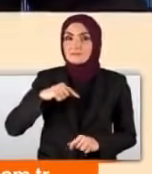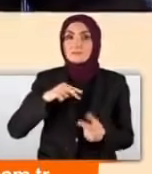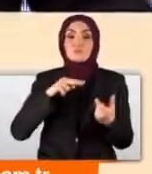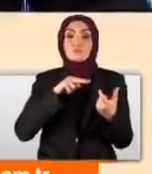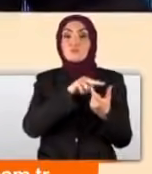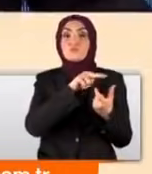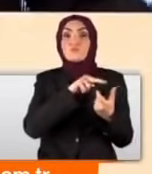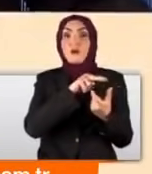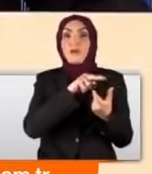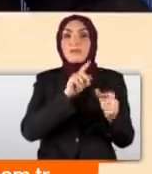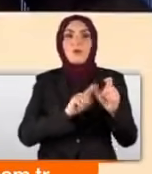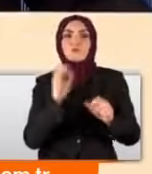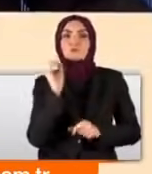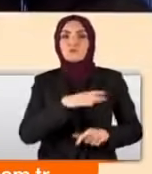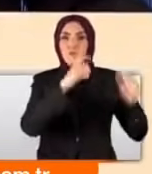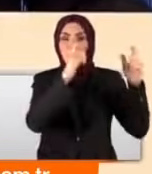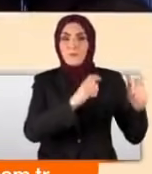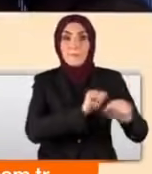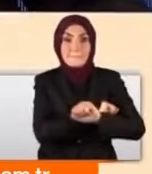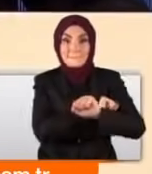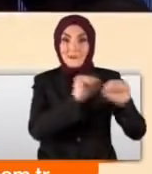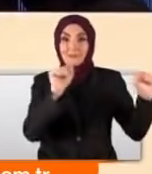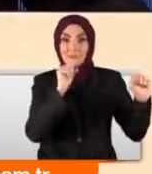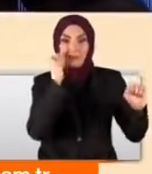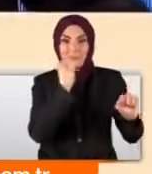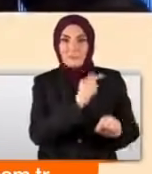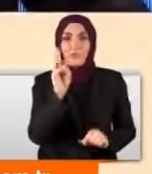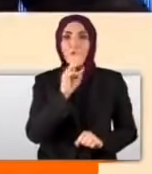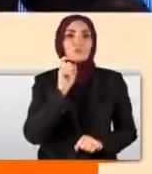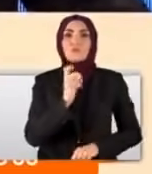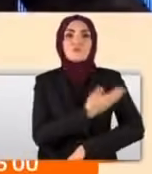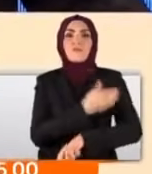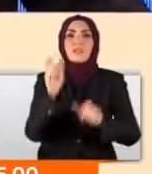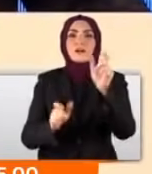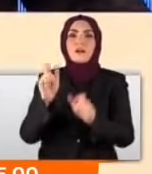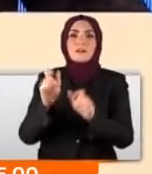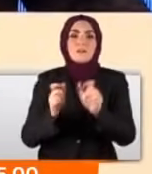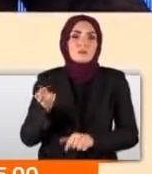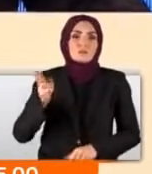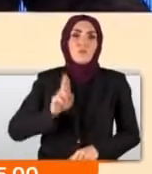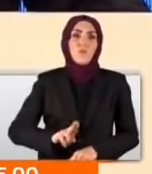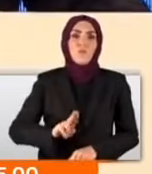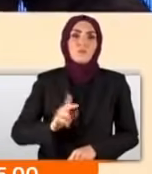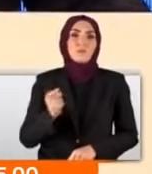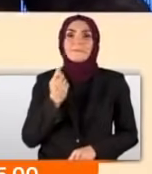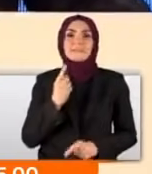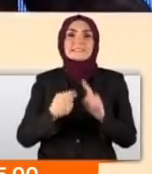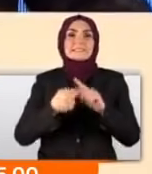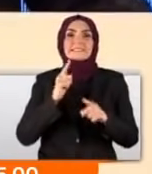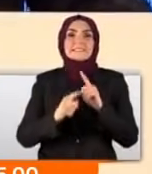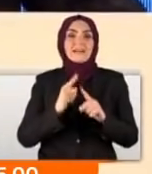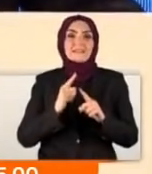Ümraniye çöplüğünün patlamasıyla 39 vatandaşını kaybeden bir siyasi